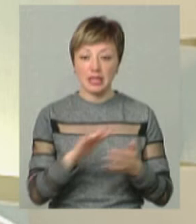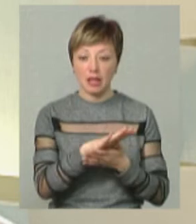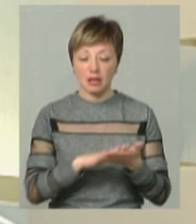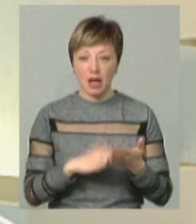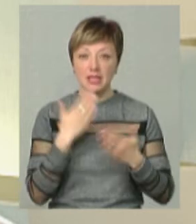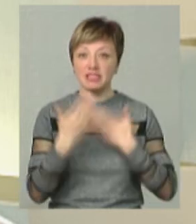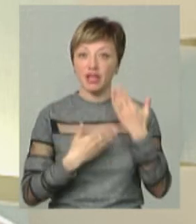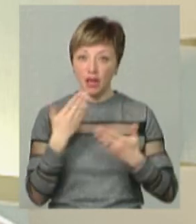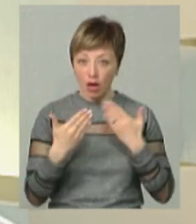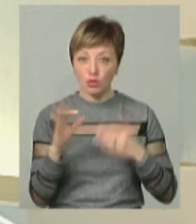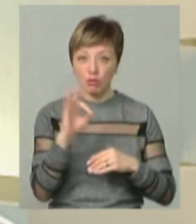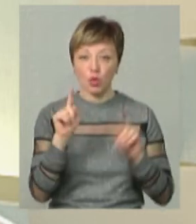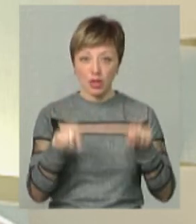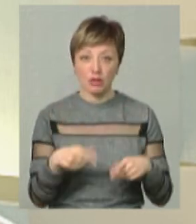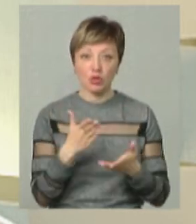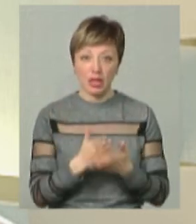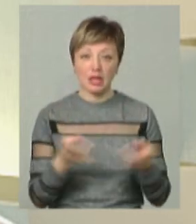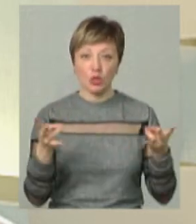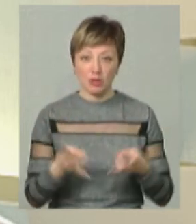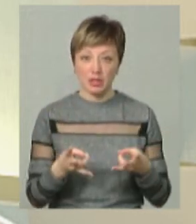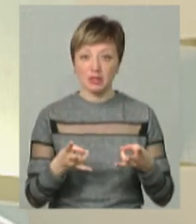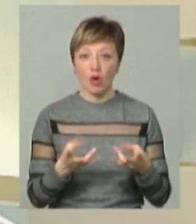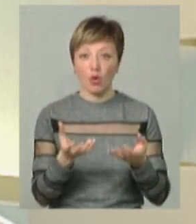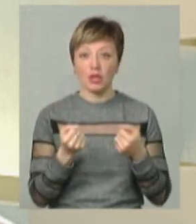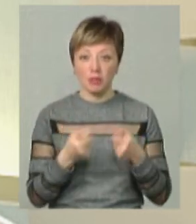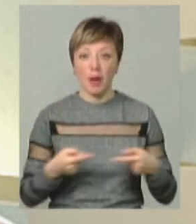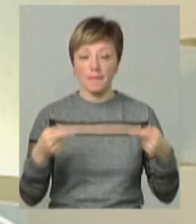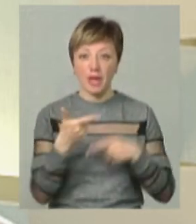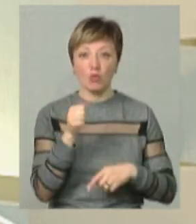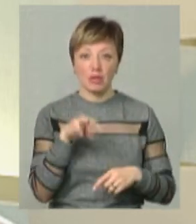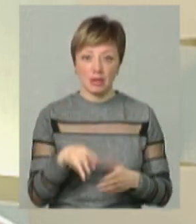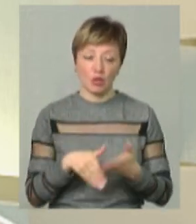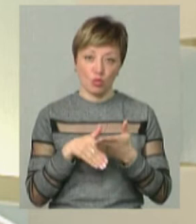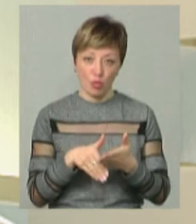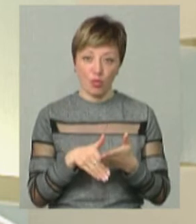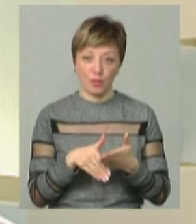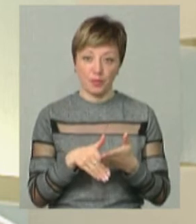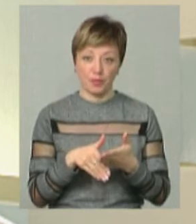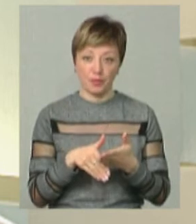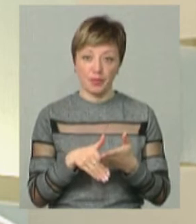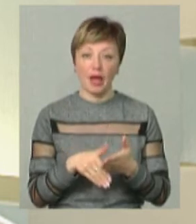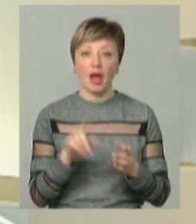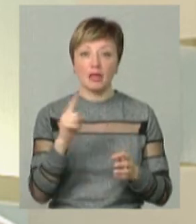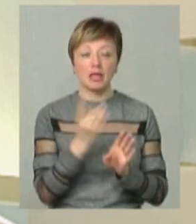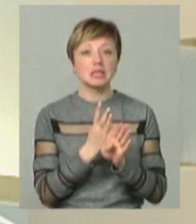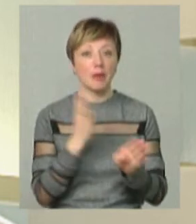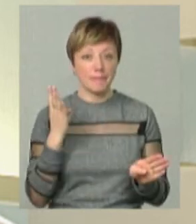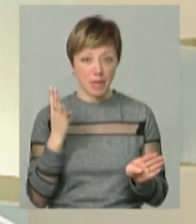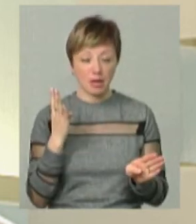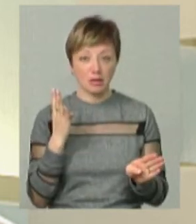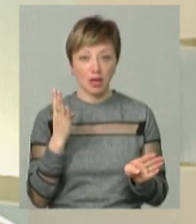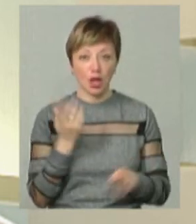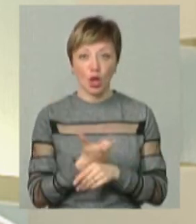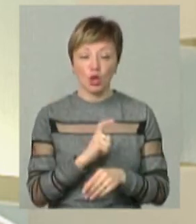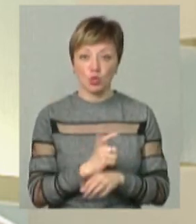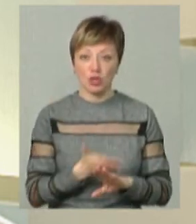далі, звертаються про те, що є така необхідність в отриманні певної гуманітарної допомоги. Насамперед,